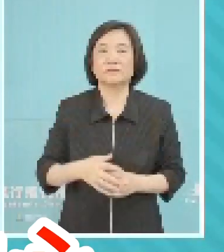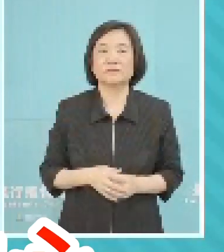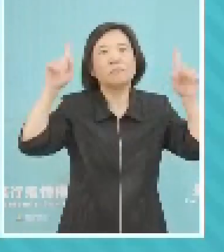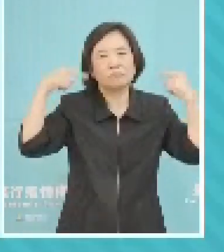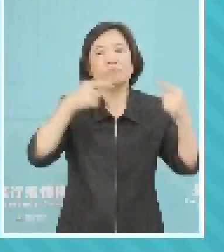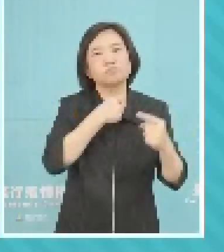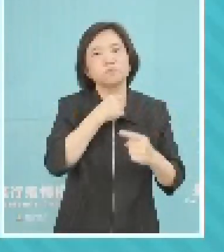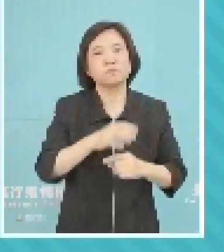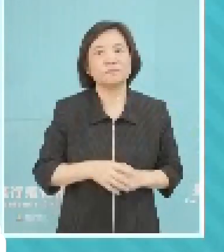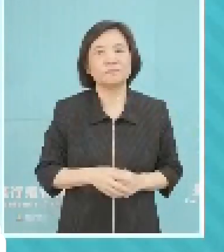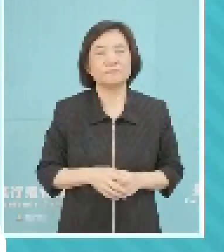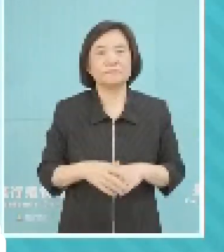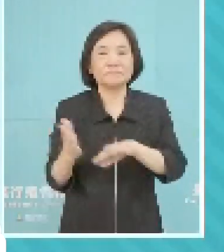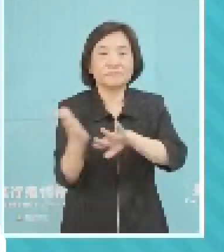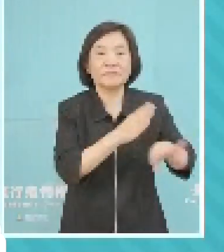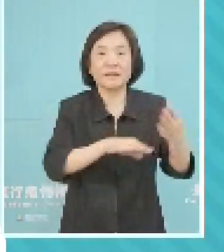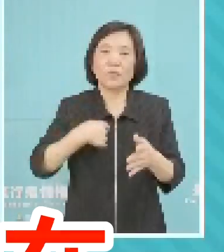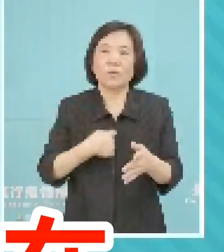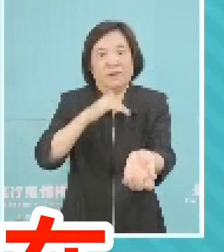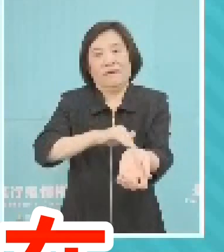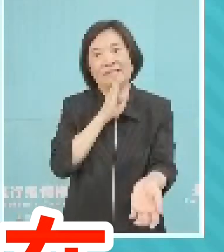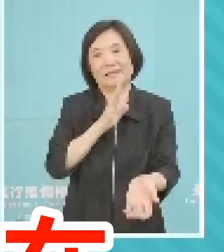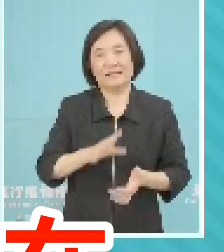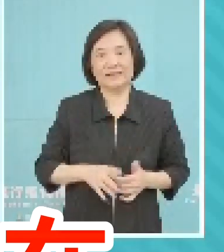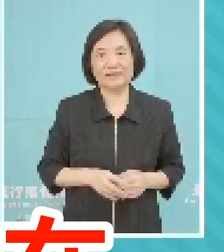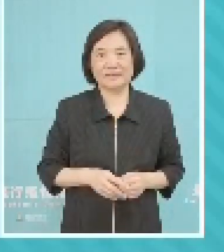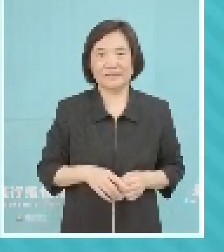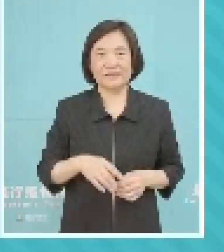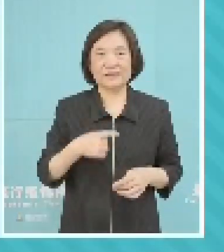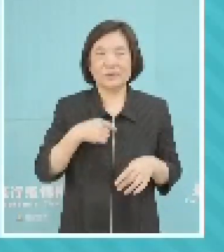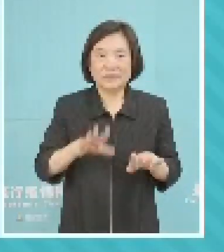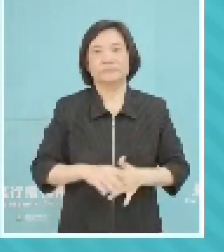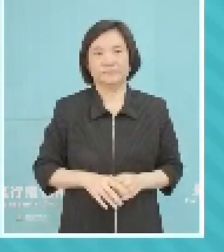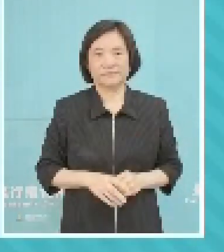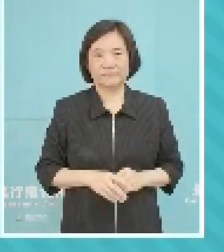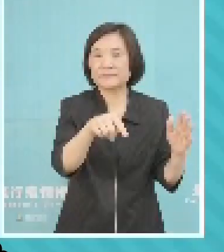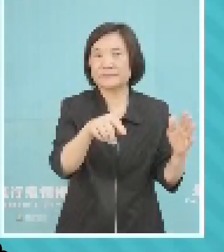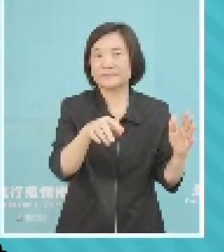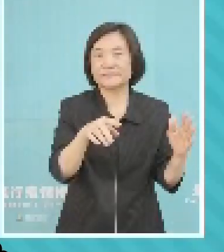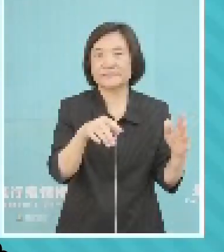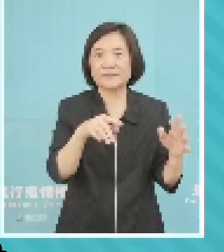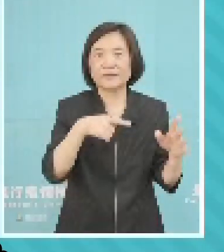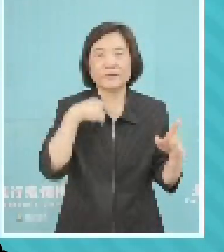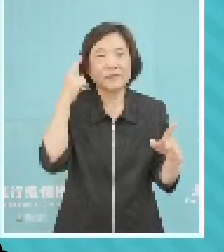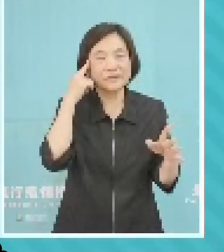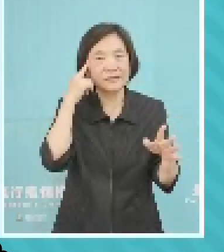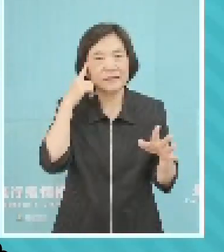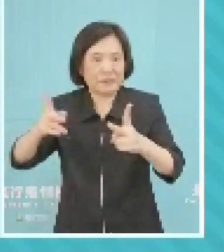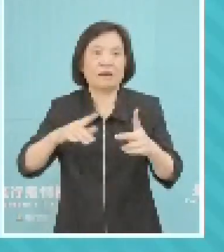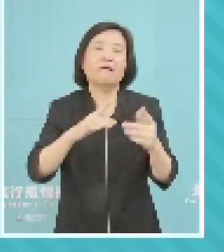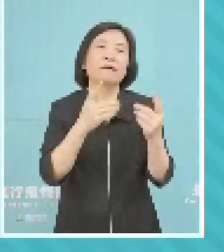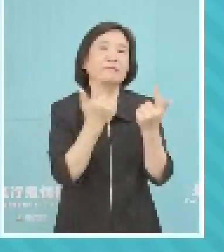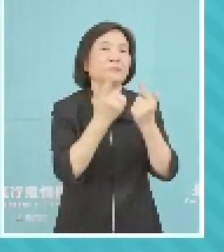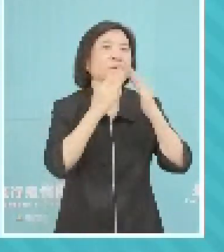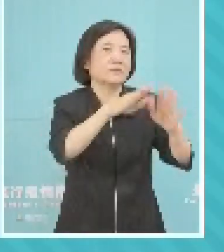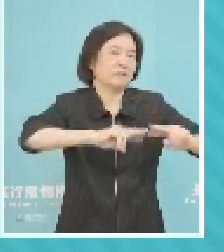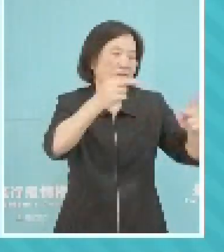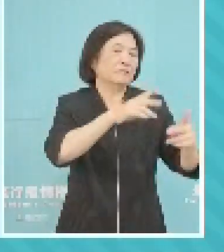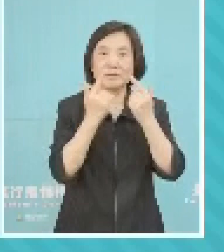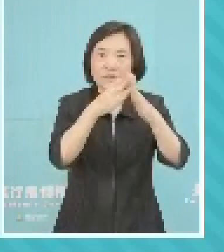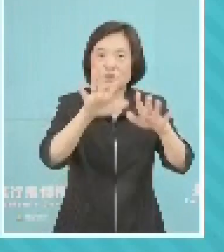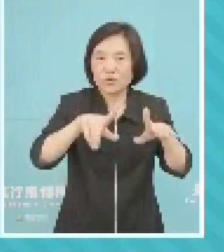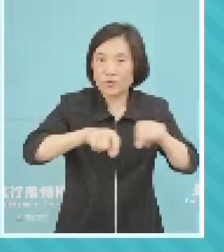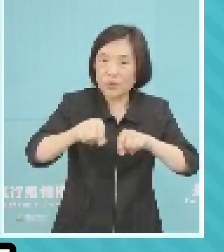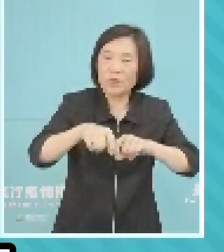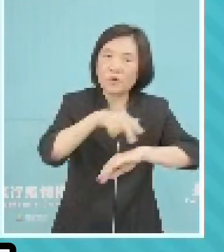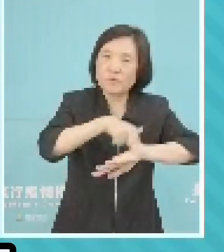家的心。那当然，另外一方面，我们是医疗专业，所以讲的比较实在、比较直接的。我也觉得改变台湾从首都开始嘛，台北的策略方法